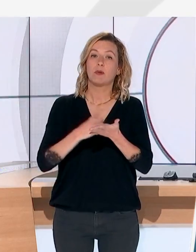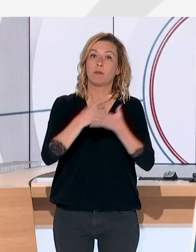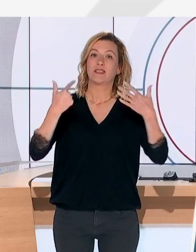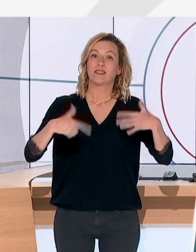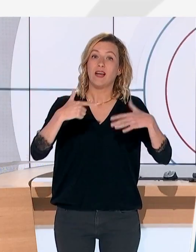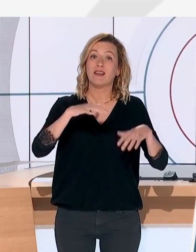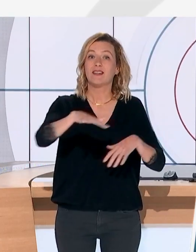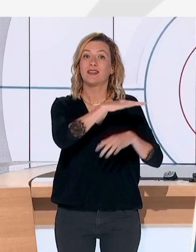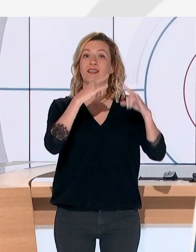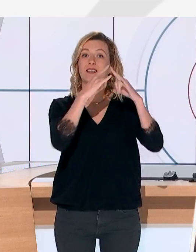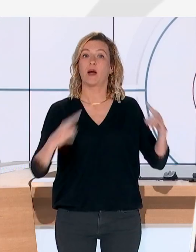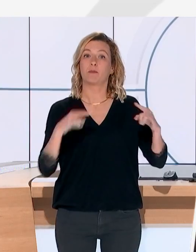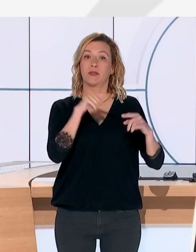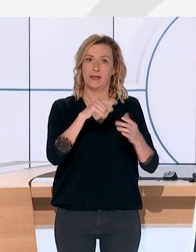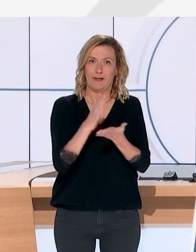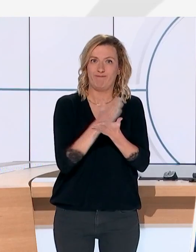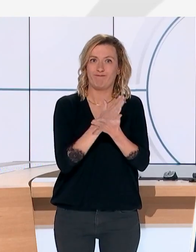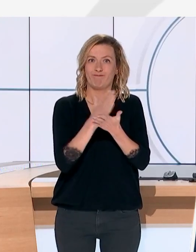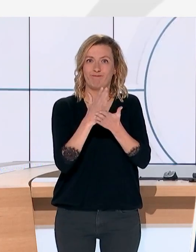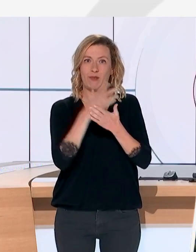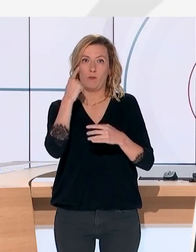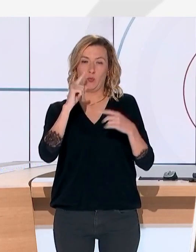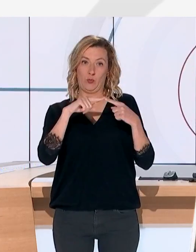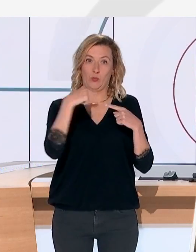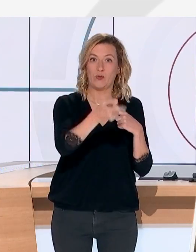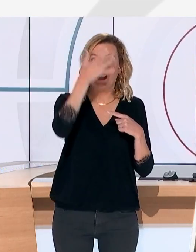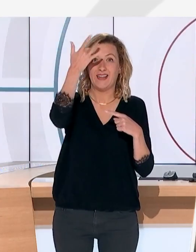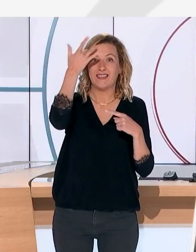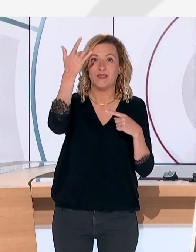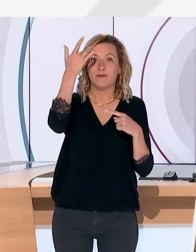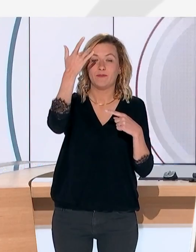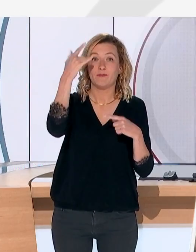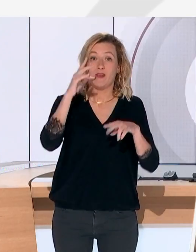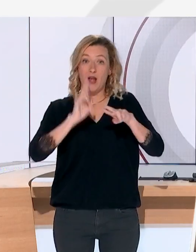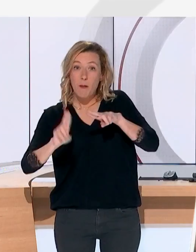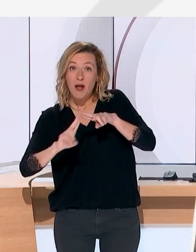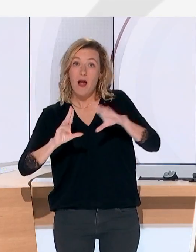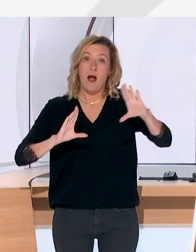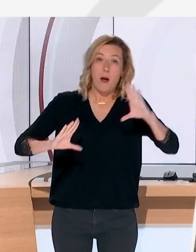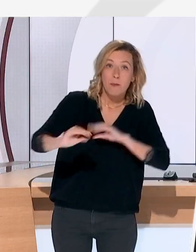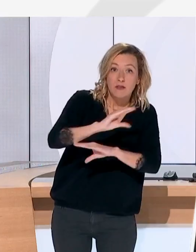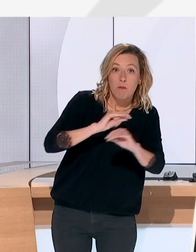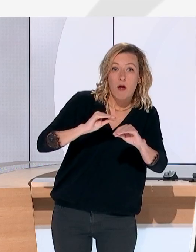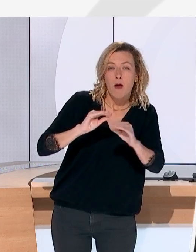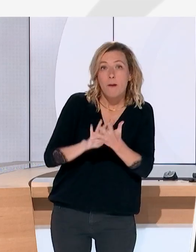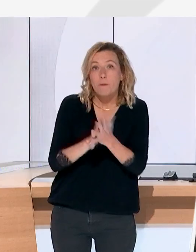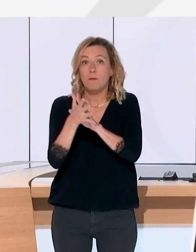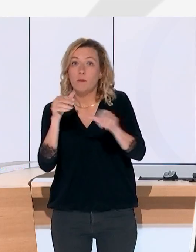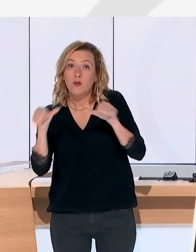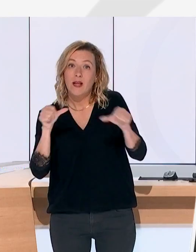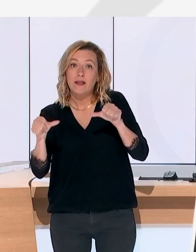Dans ce camping de Charente-Maritime, les vacances de Pâques riment avec derniers préparatifs avant l'été.